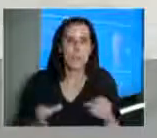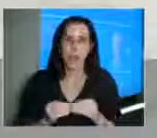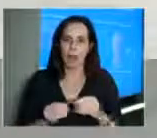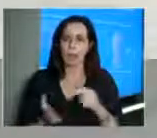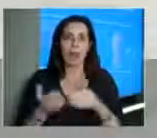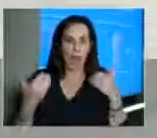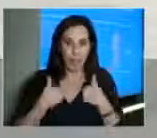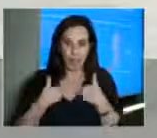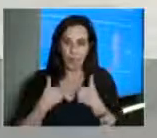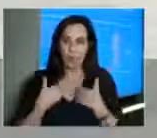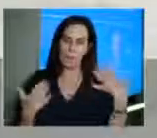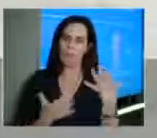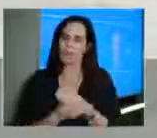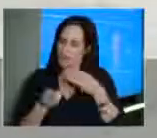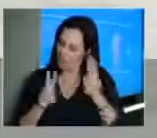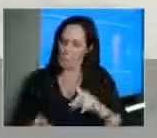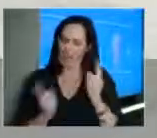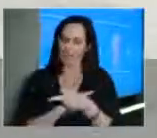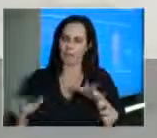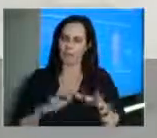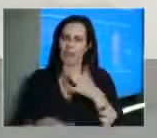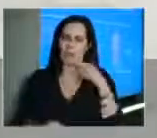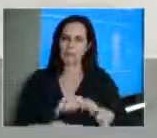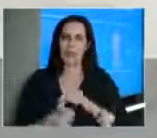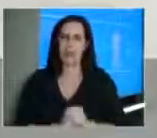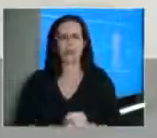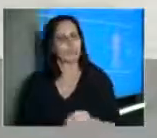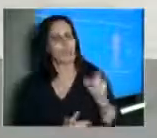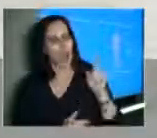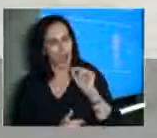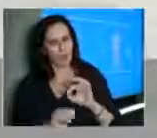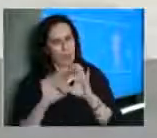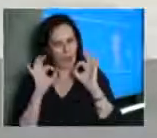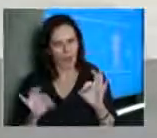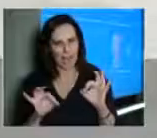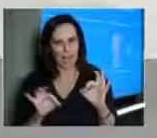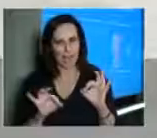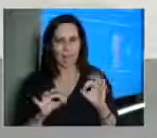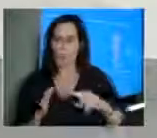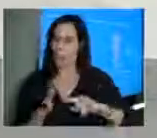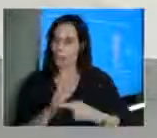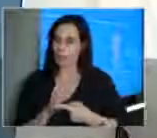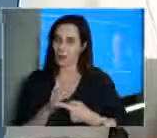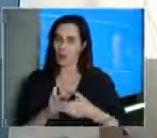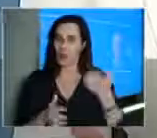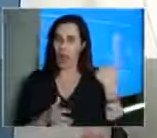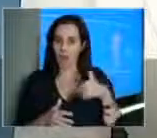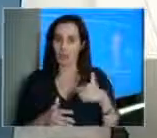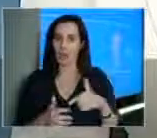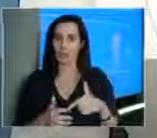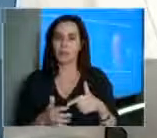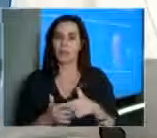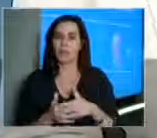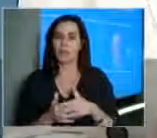כי אנחנו מנצחים ואפשר להחליף את השלטון במדינת ישראל. אז כשיצאתם לדרך, המטרה שלכם הייתה בין